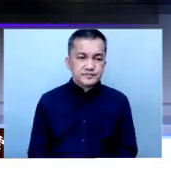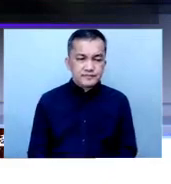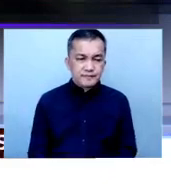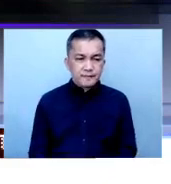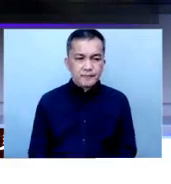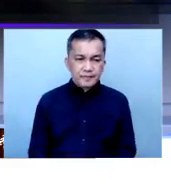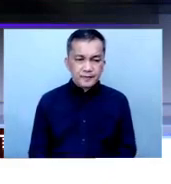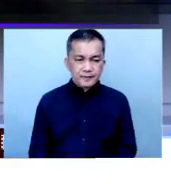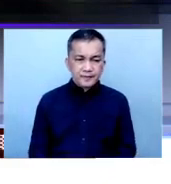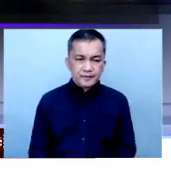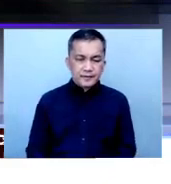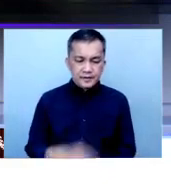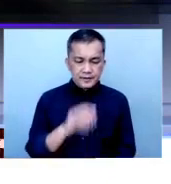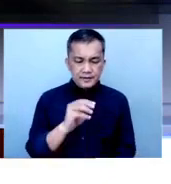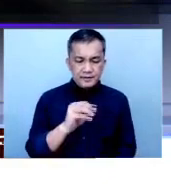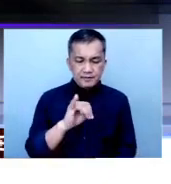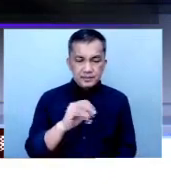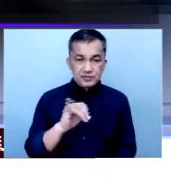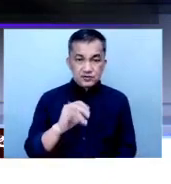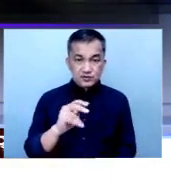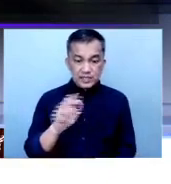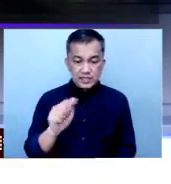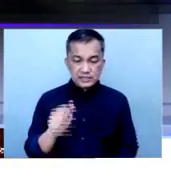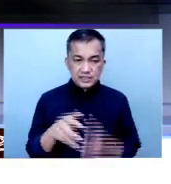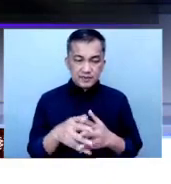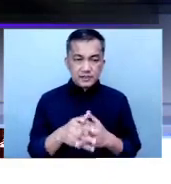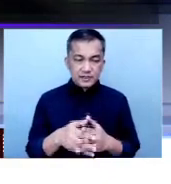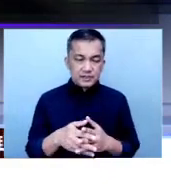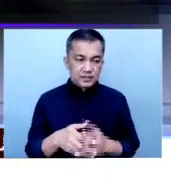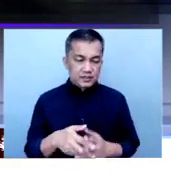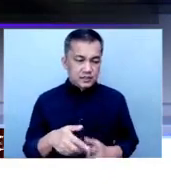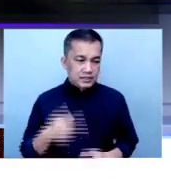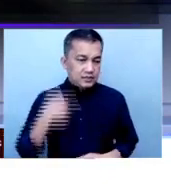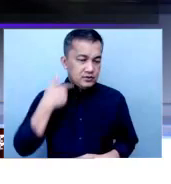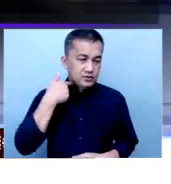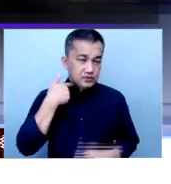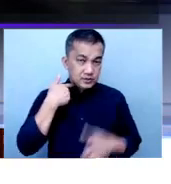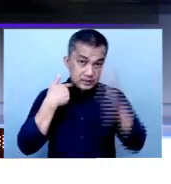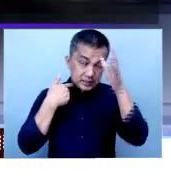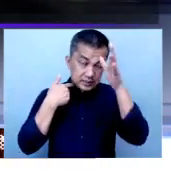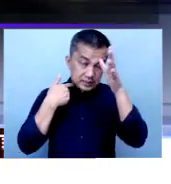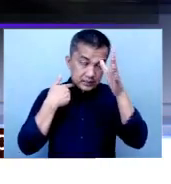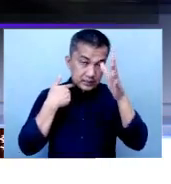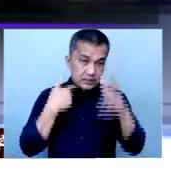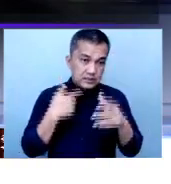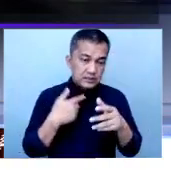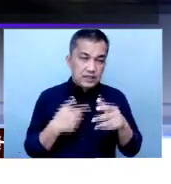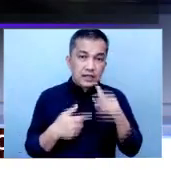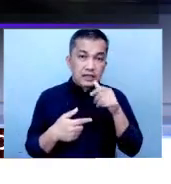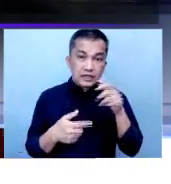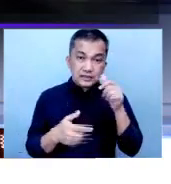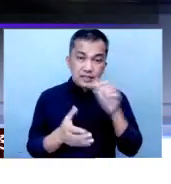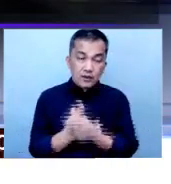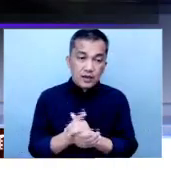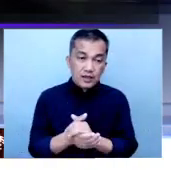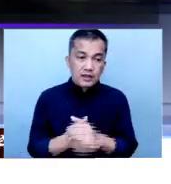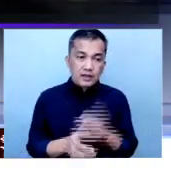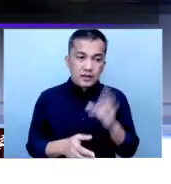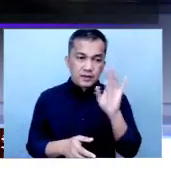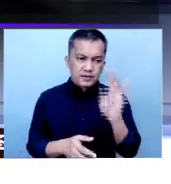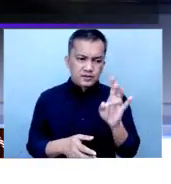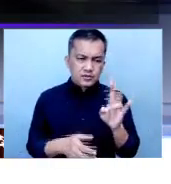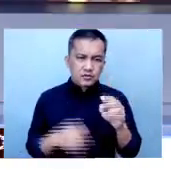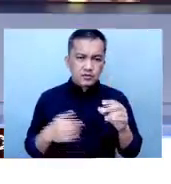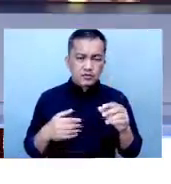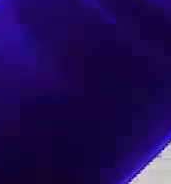Sa Minnesota naman, sa Amerika, hinostage ng padre de pamilya ang kanyang misis at pito nilang menor de edad